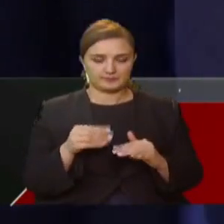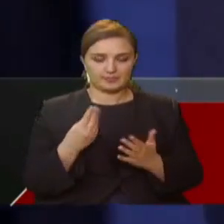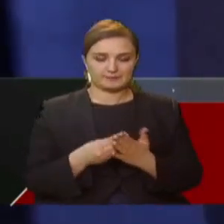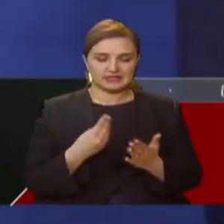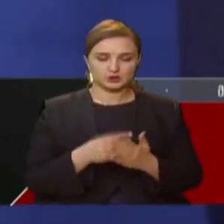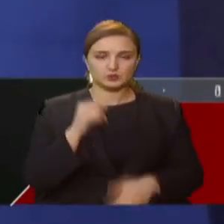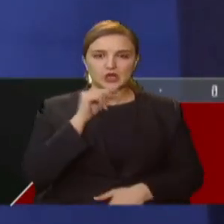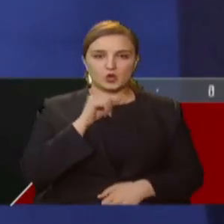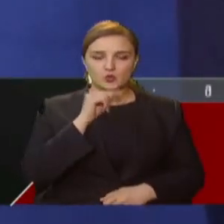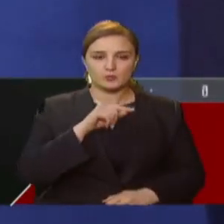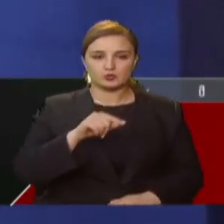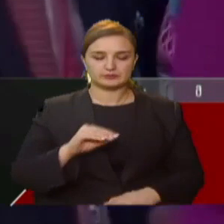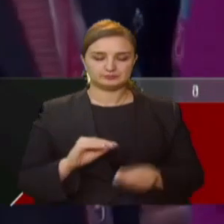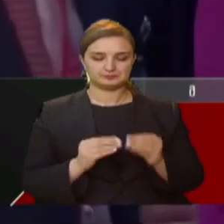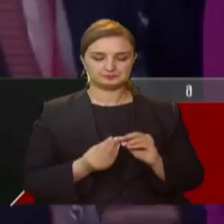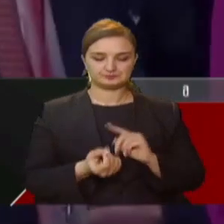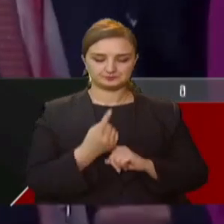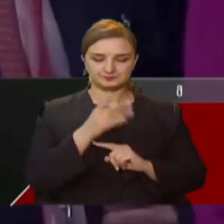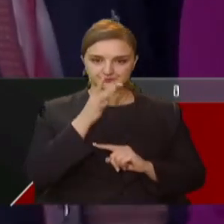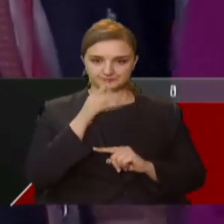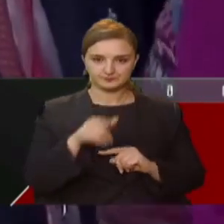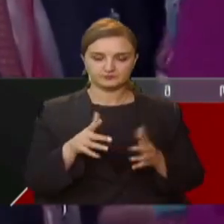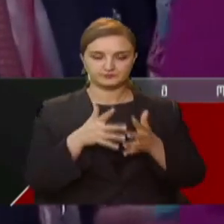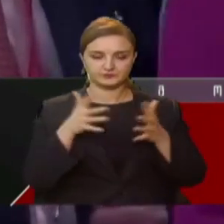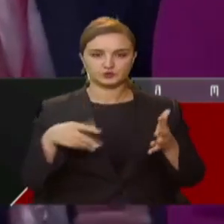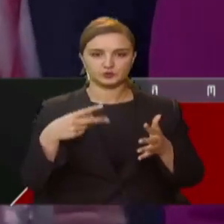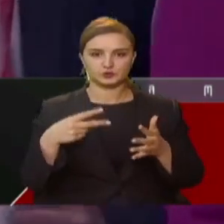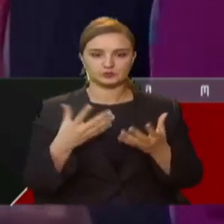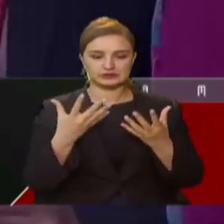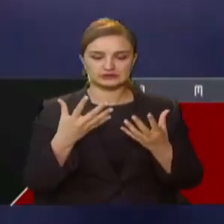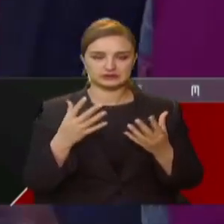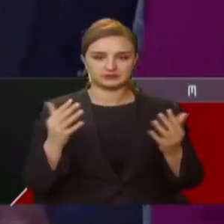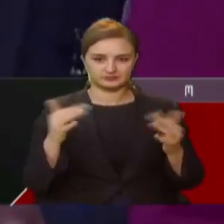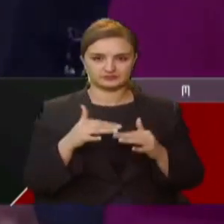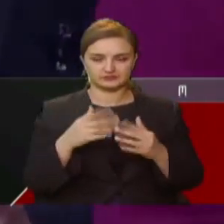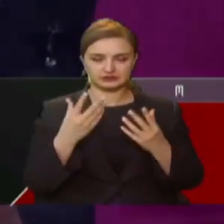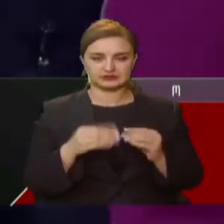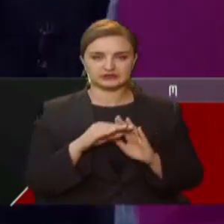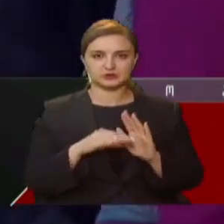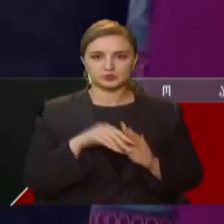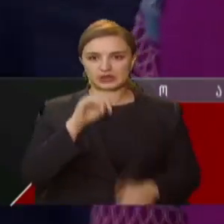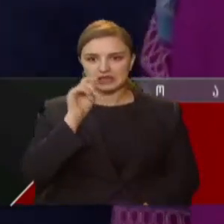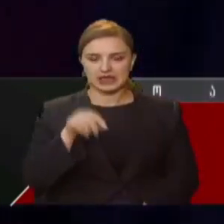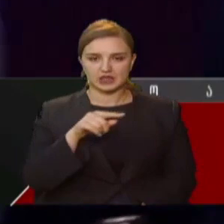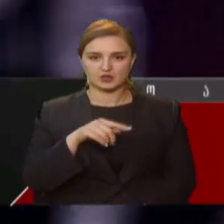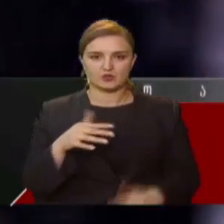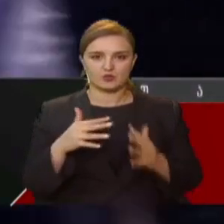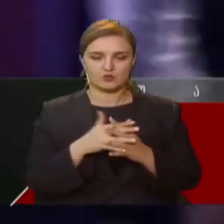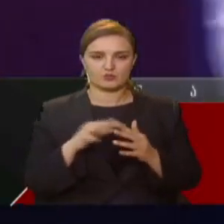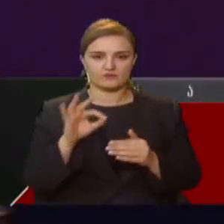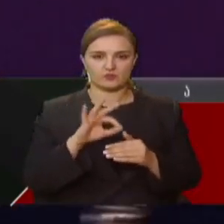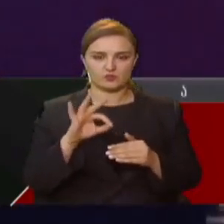finansuri economicuri gamotsovebis fonze didi 20-uli summitis dghis tsesrigis mnishvelovani natsili Ucrainis konfliktma daigava.